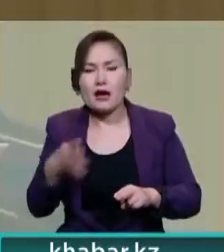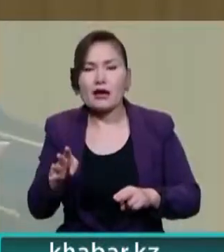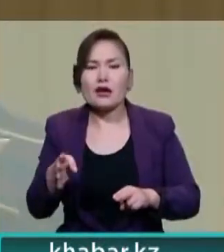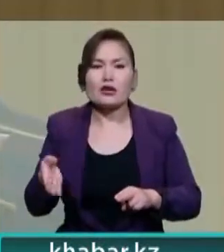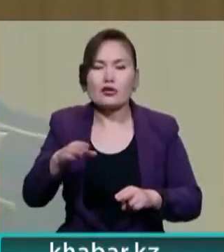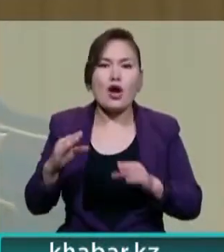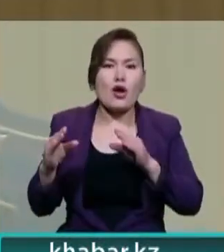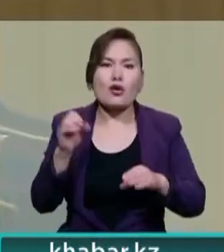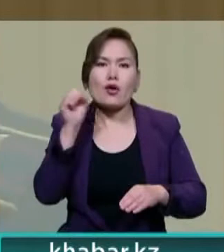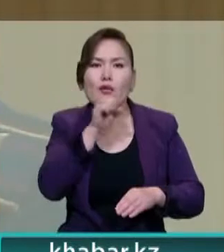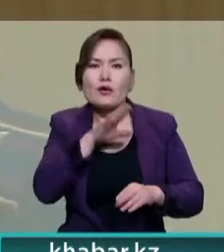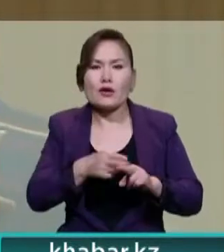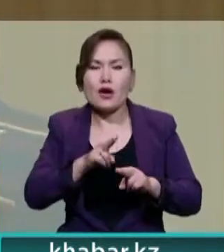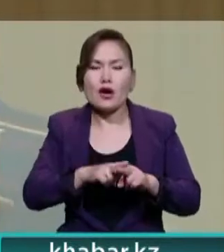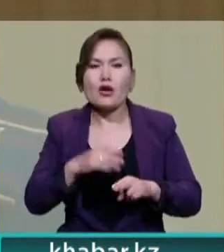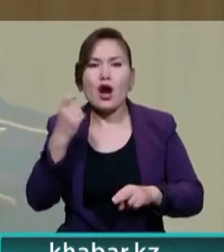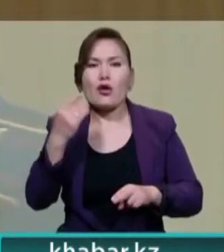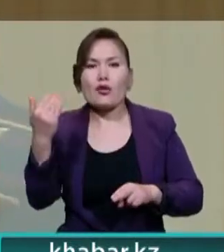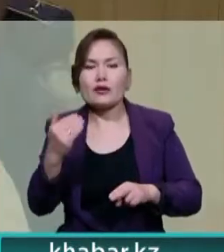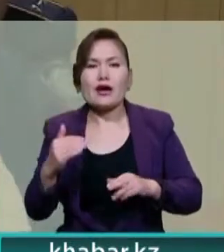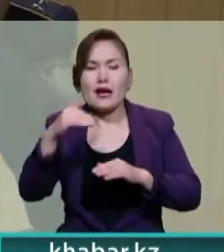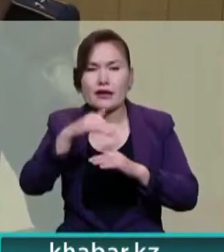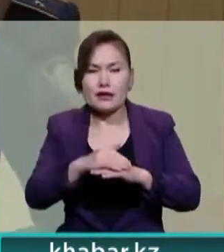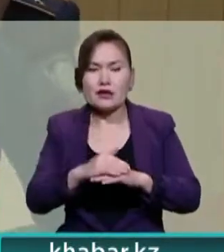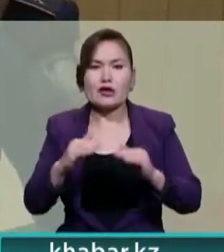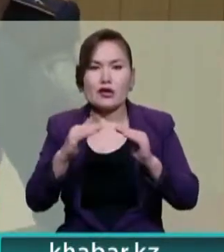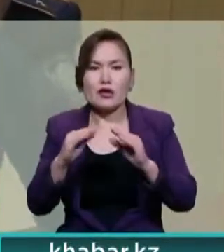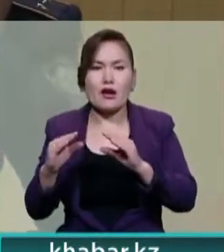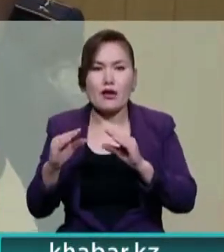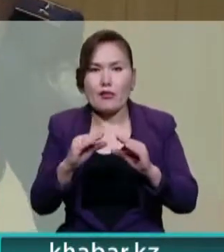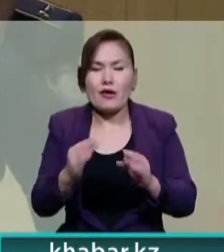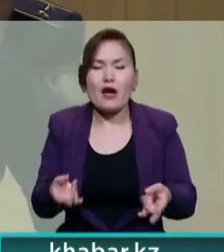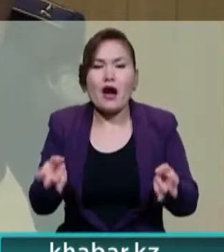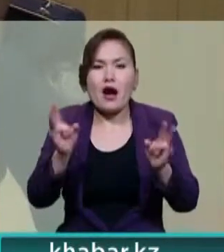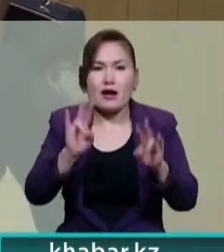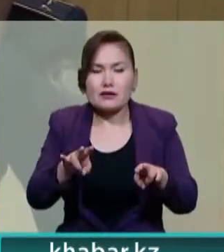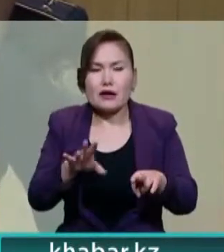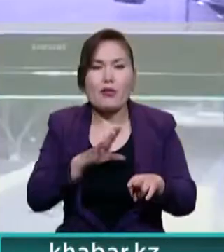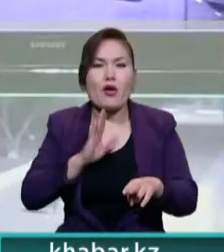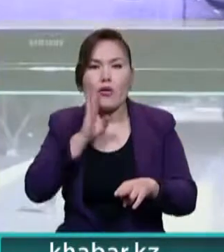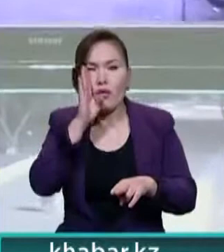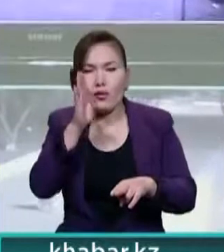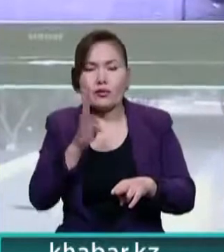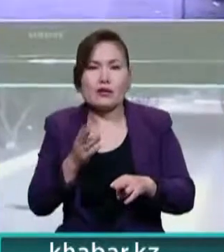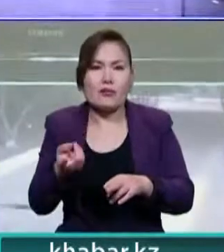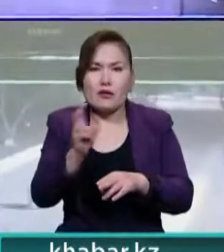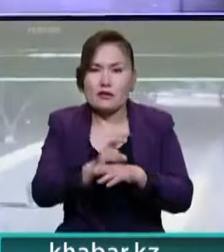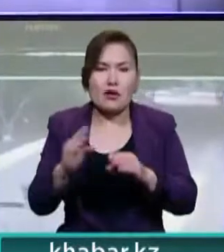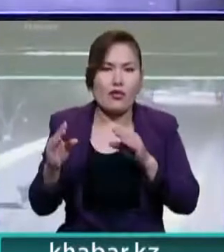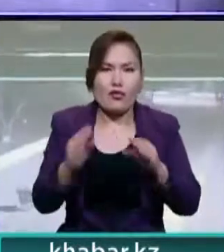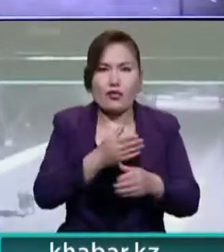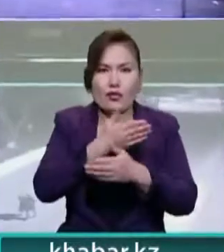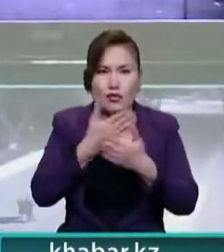болды. Қожайыны кешкісін көлігін есік алдына қойып, таңертең жер сипап қалған. Қазір полицейлер ұрыны да көлікті де